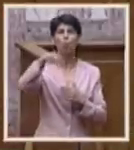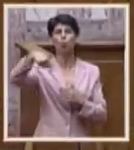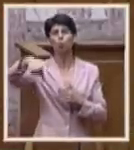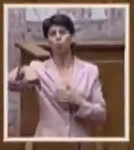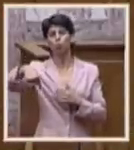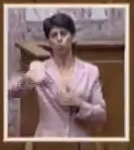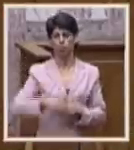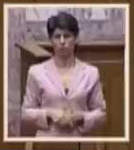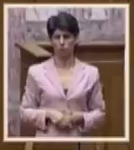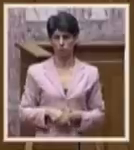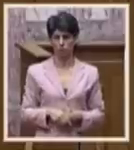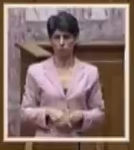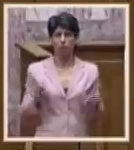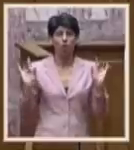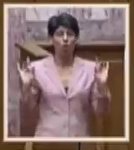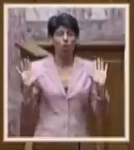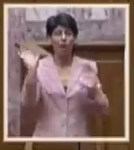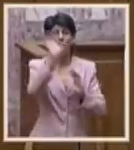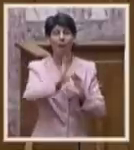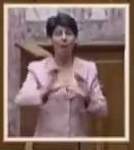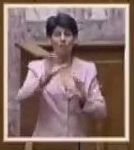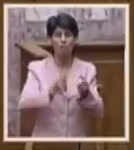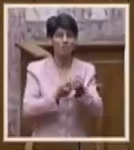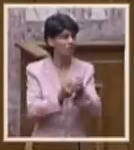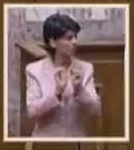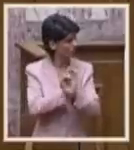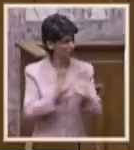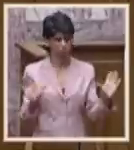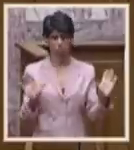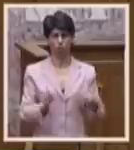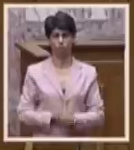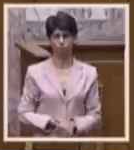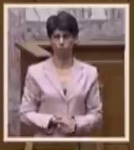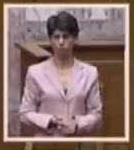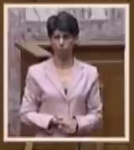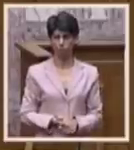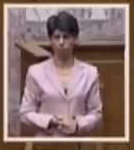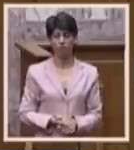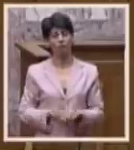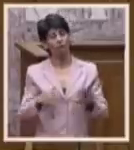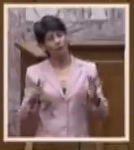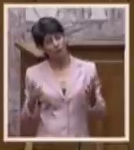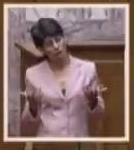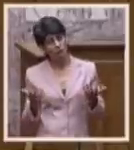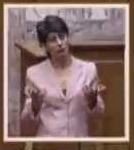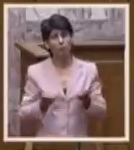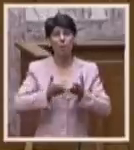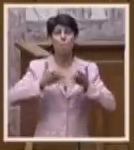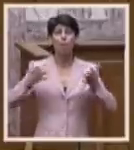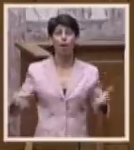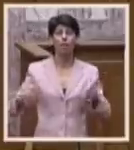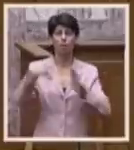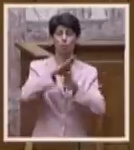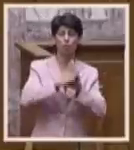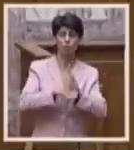Νομισματικό Ταμείο, χωρίς ευρωπαϊκή στήριξη. Αλλά από τα μεγαλύτερα προγράμματα στήριξης που έχει